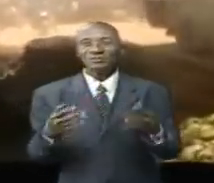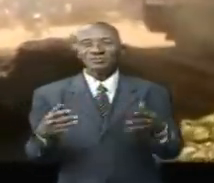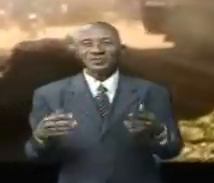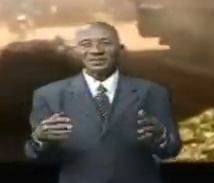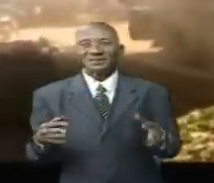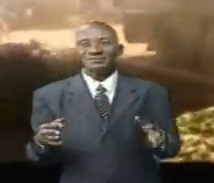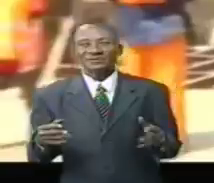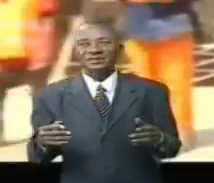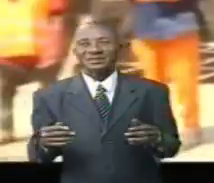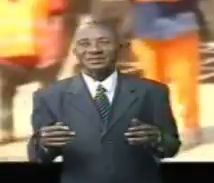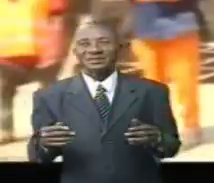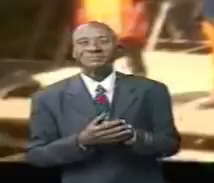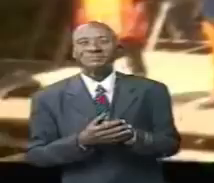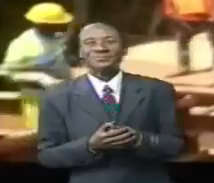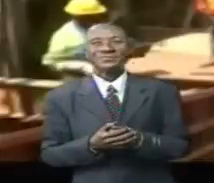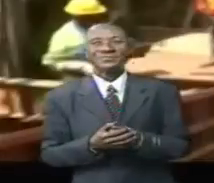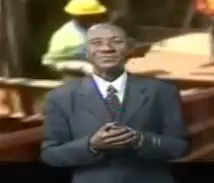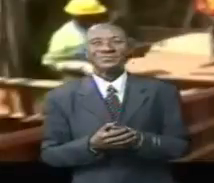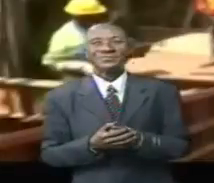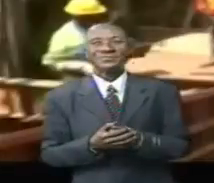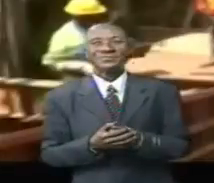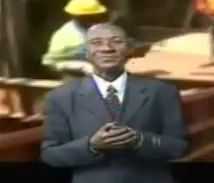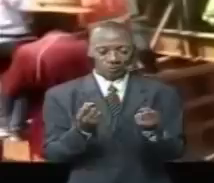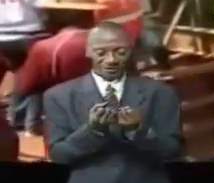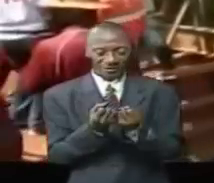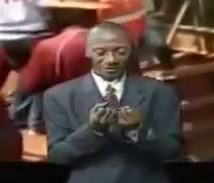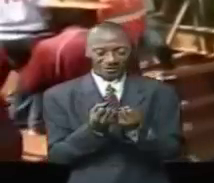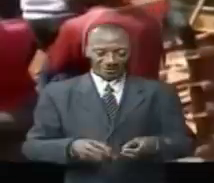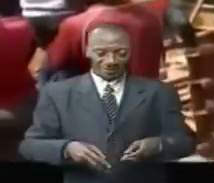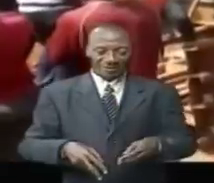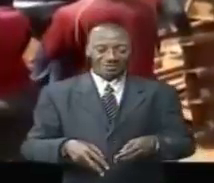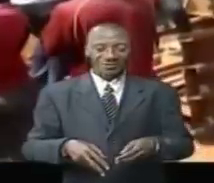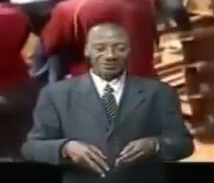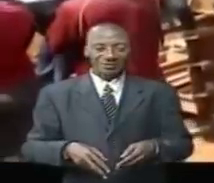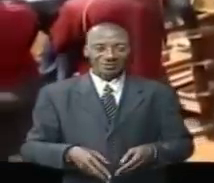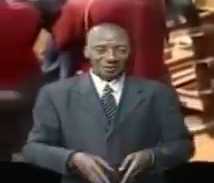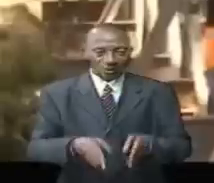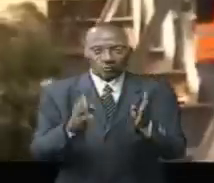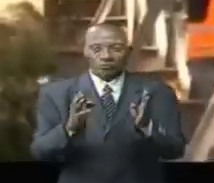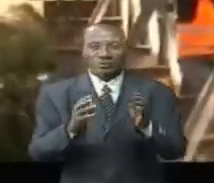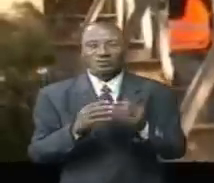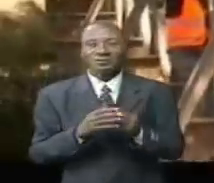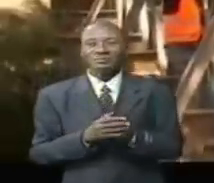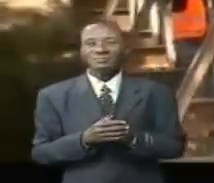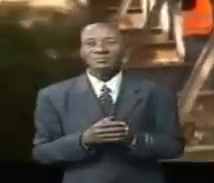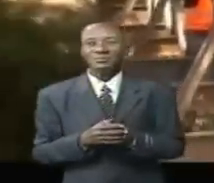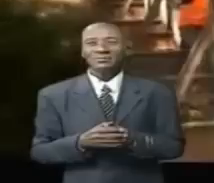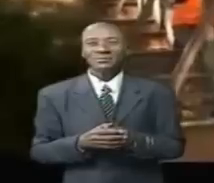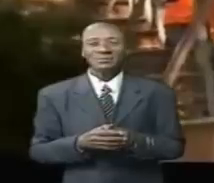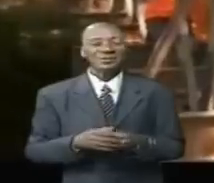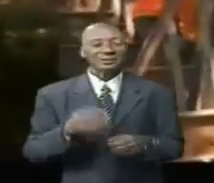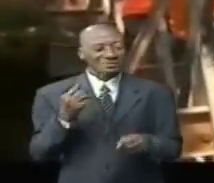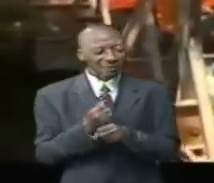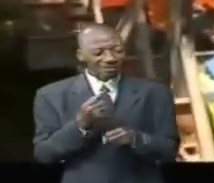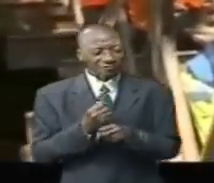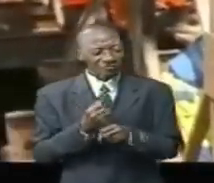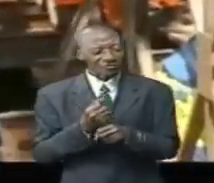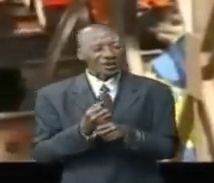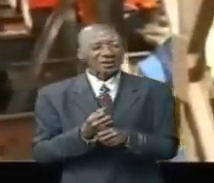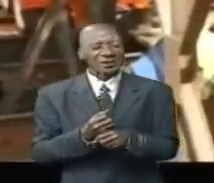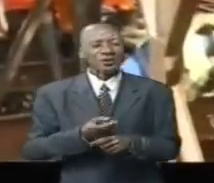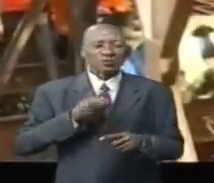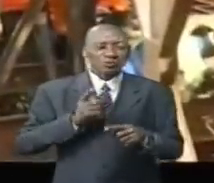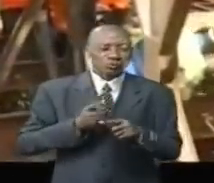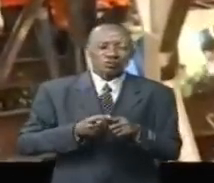de Walungu, sur la RN5, tronçon routier Bukavu-Kamanyola. Ce pont métallique va servir de